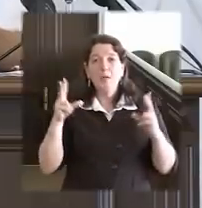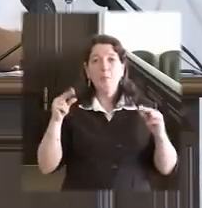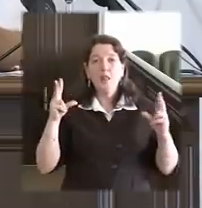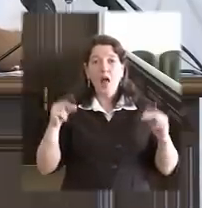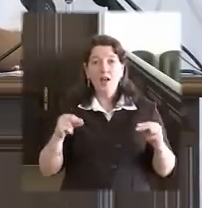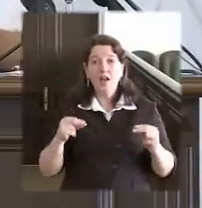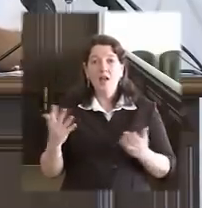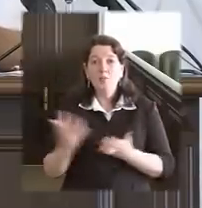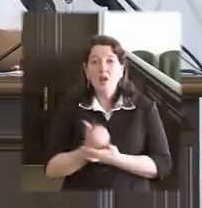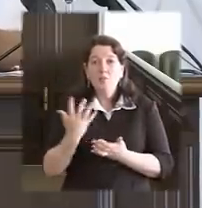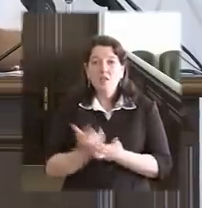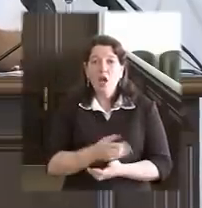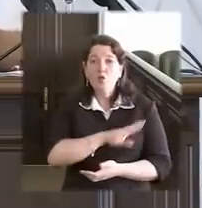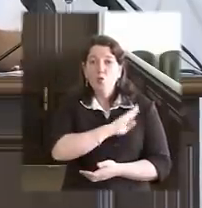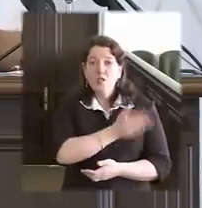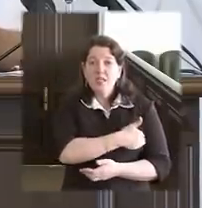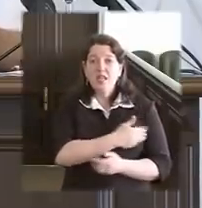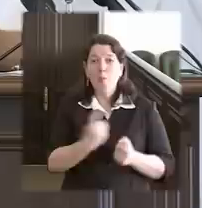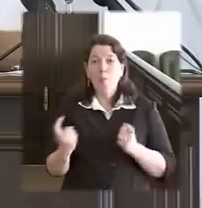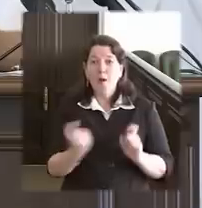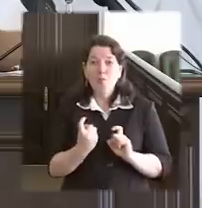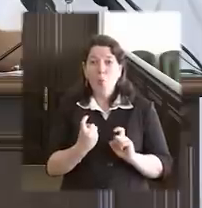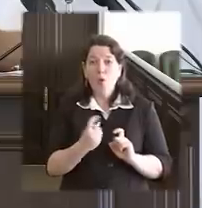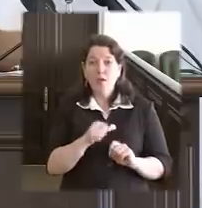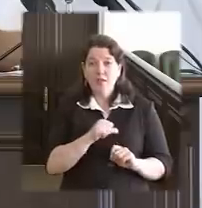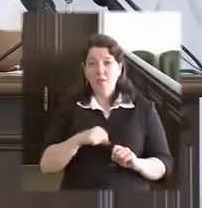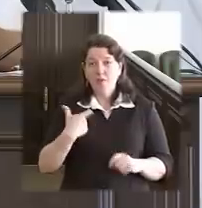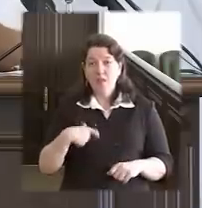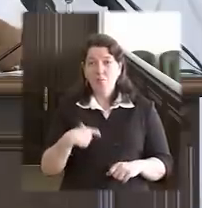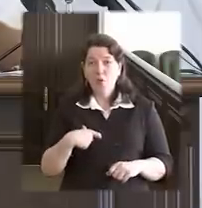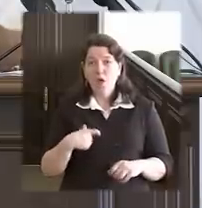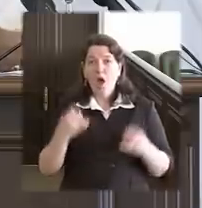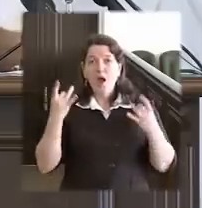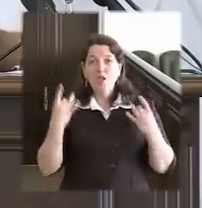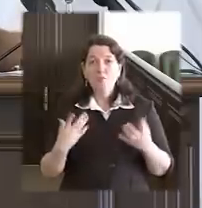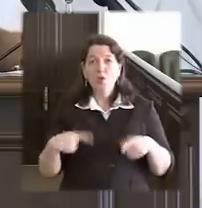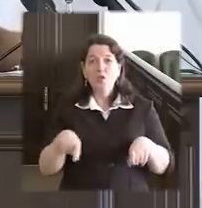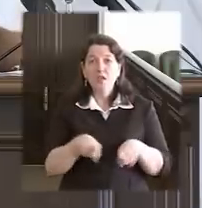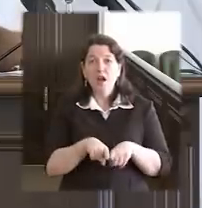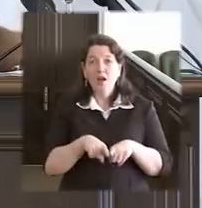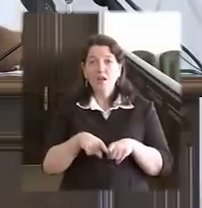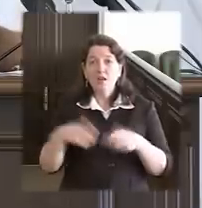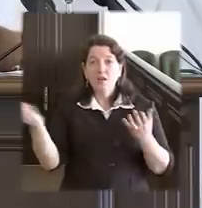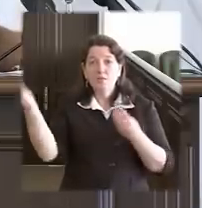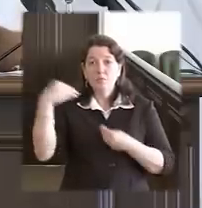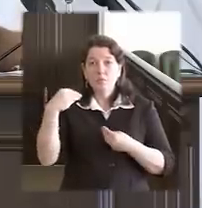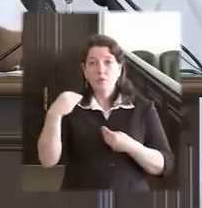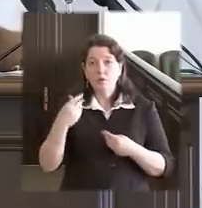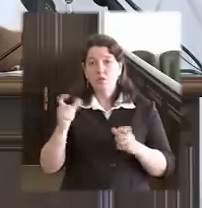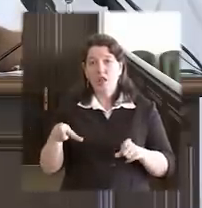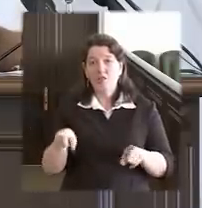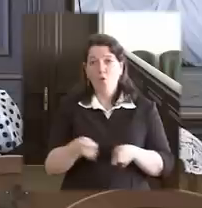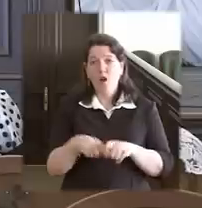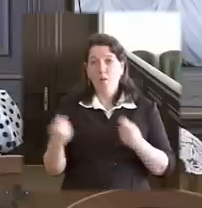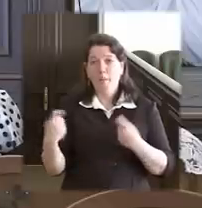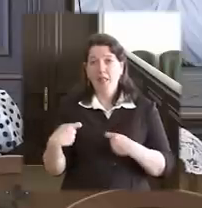благо, приобретается усилием, то есть борьбой, а не просто так скатывается человеку. И,